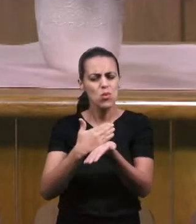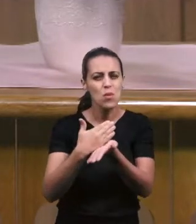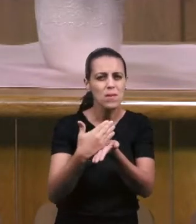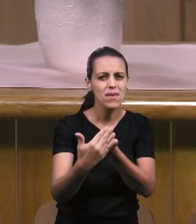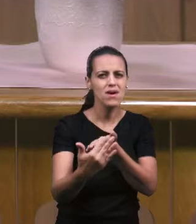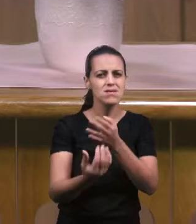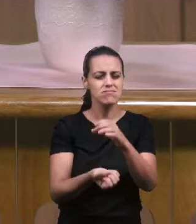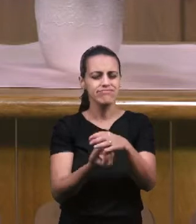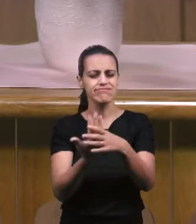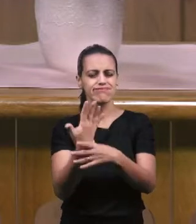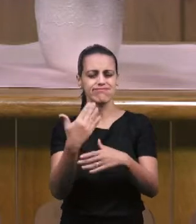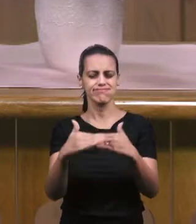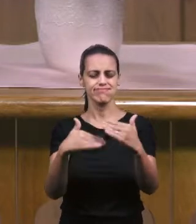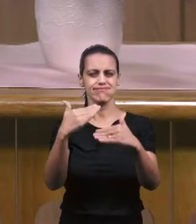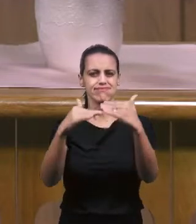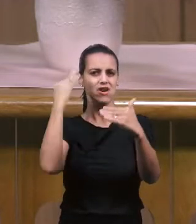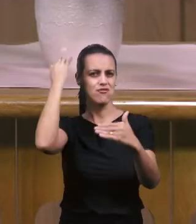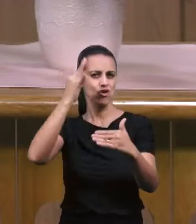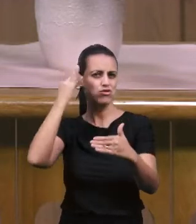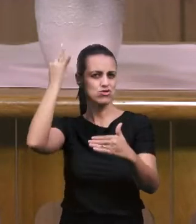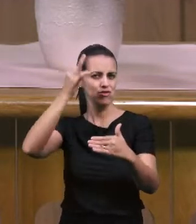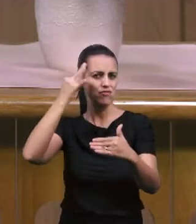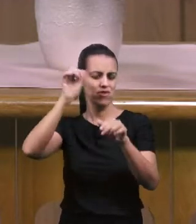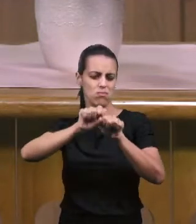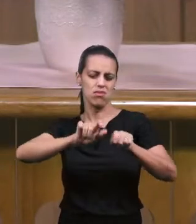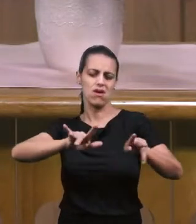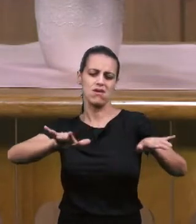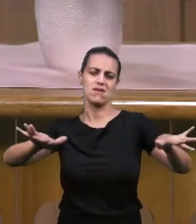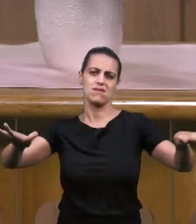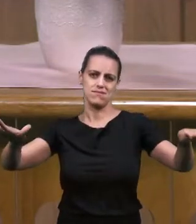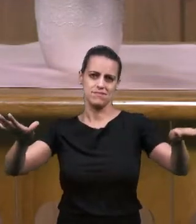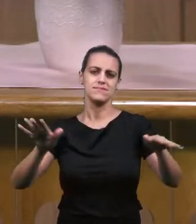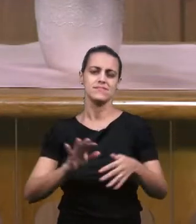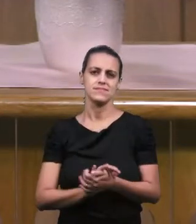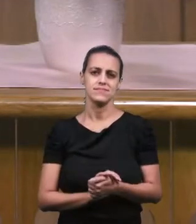euh, ceux qui représentaient mieux la philosophie